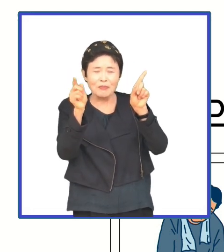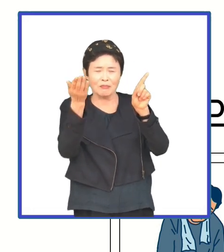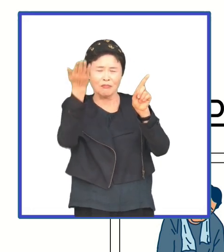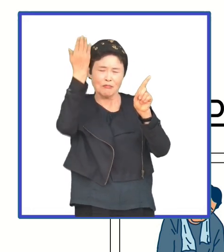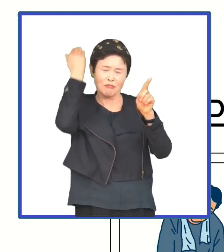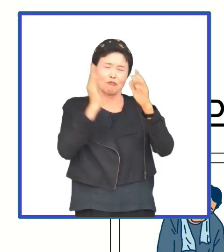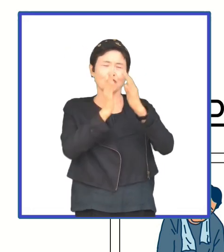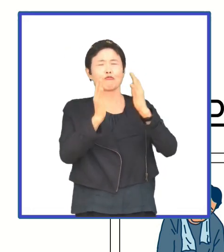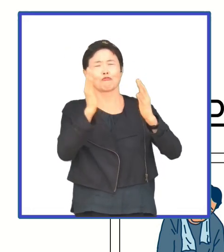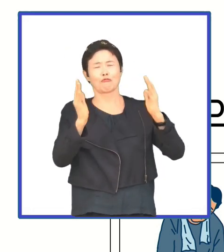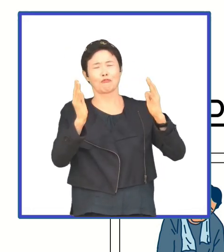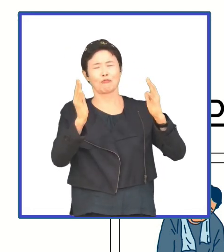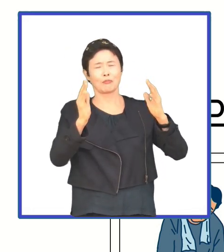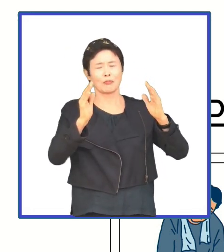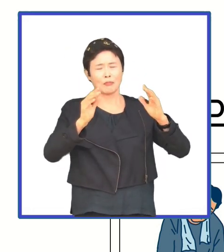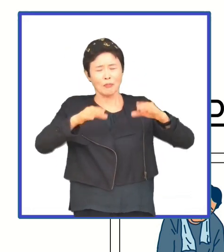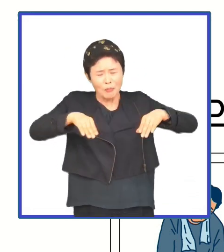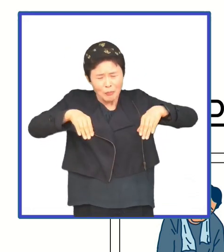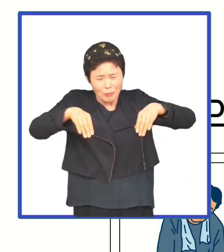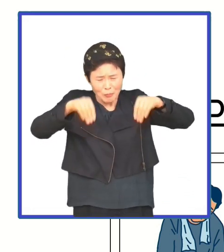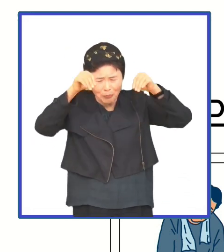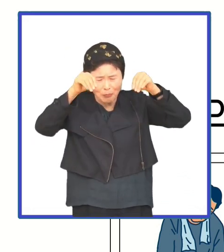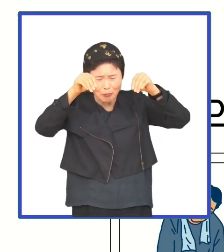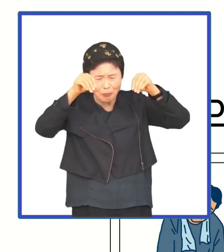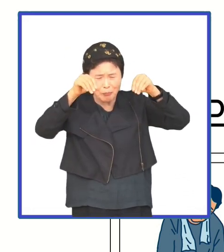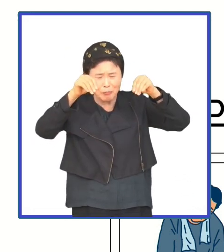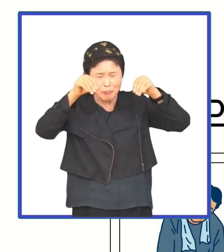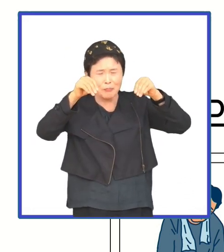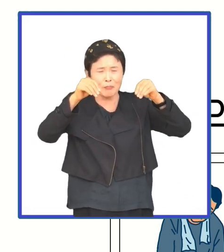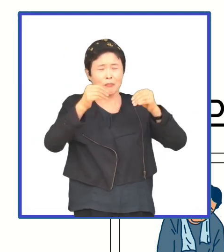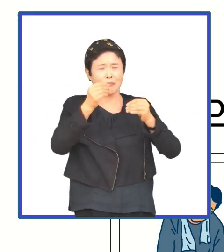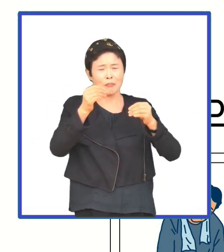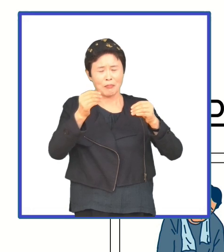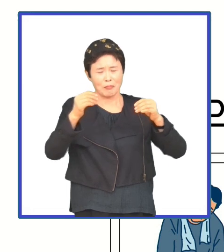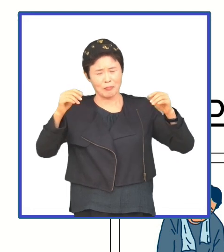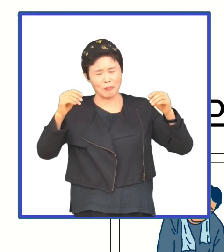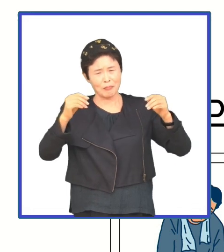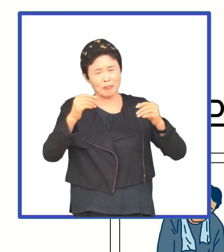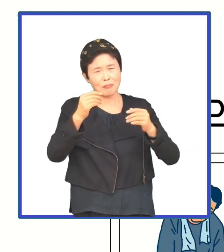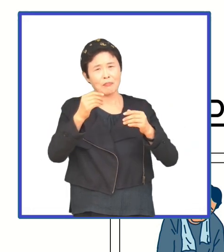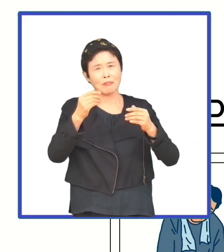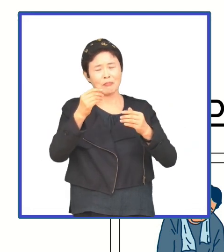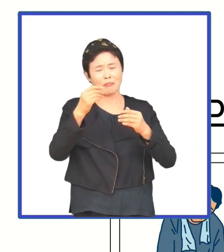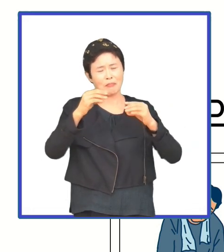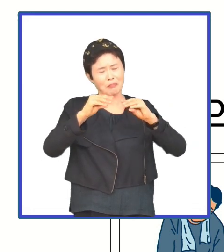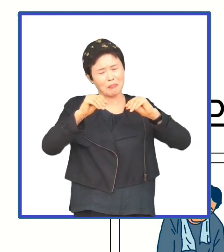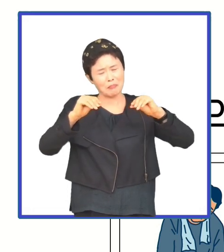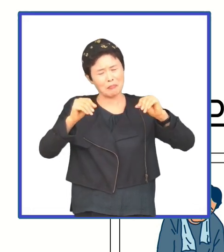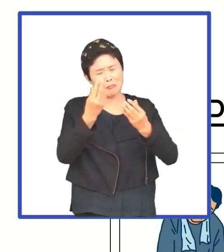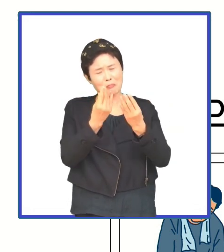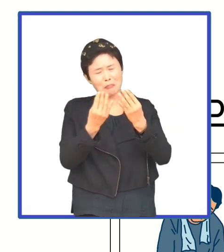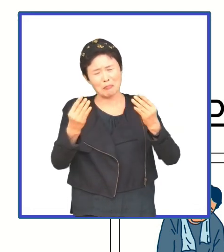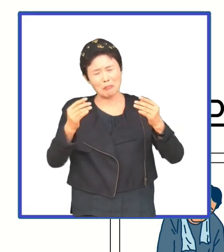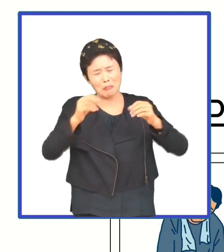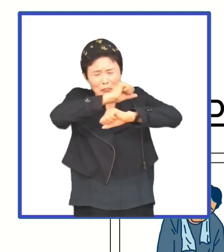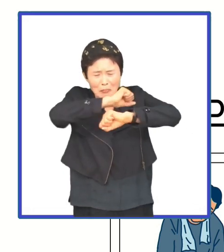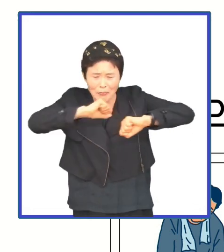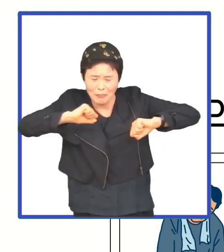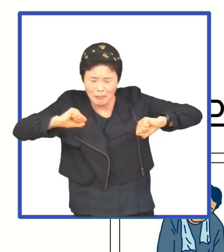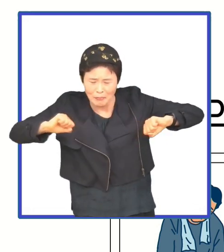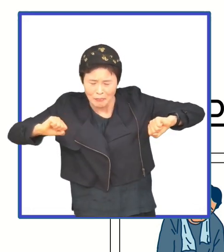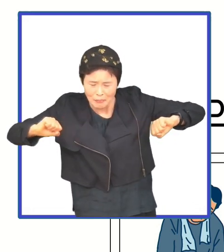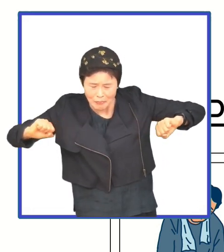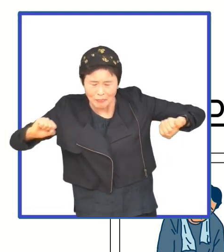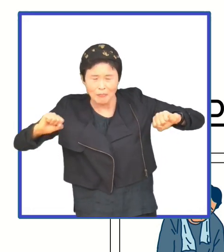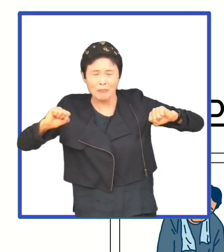있습니다. 기존에는 숲이었던 곳이 오랜 가뭄과 산불로 인해서 건조하게 변화되었고 마치 사막처럼